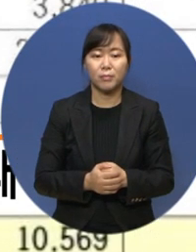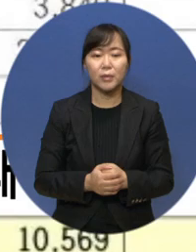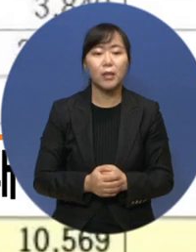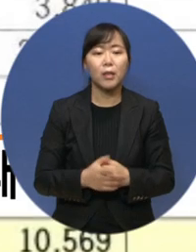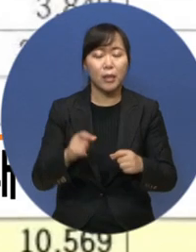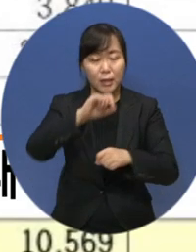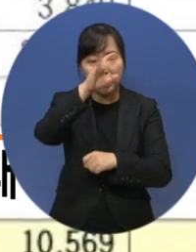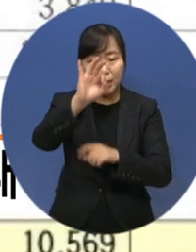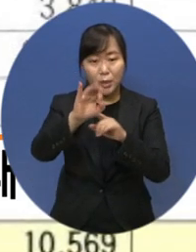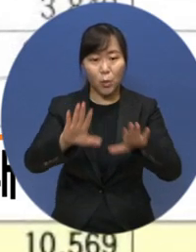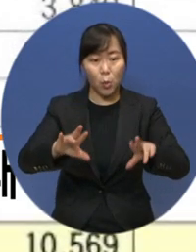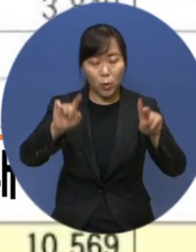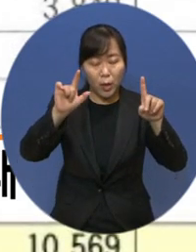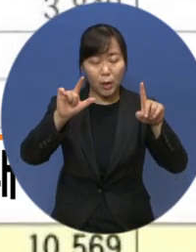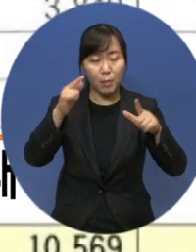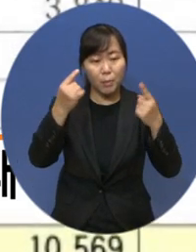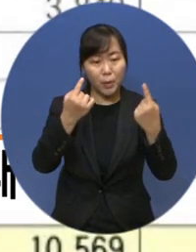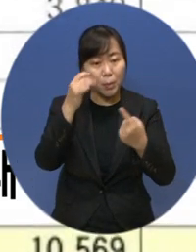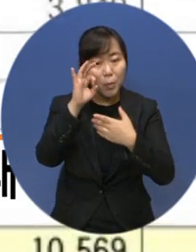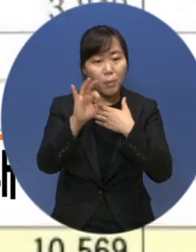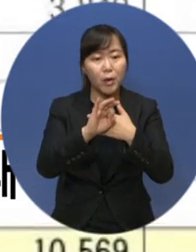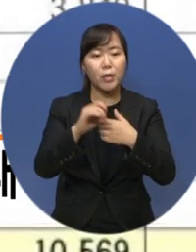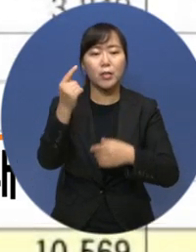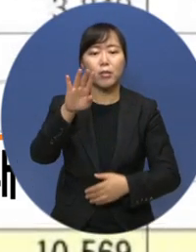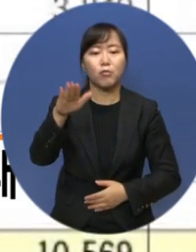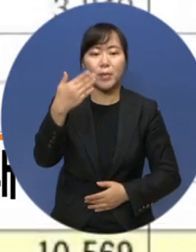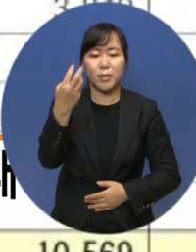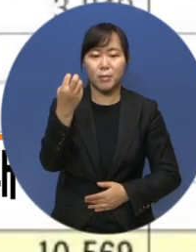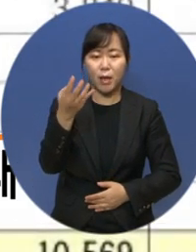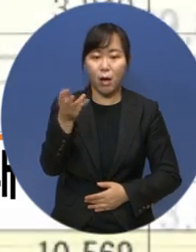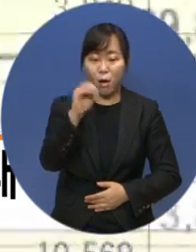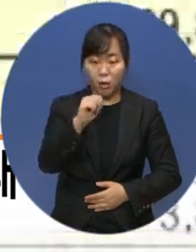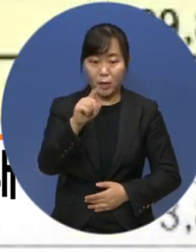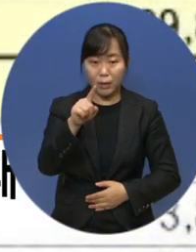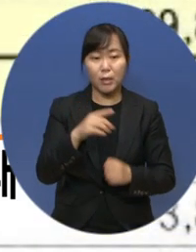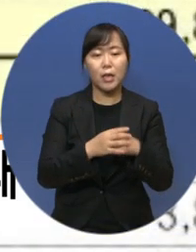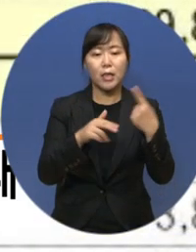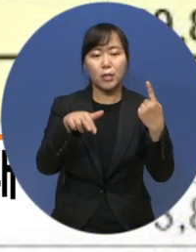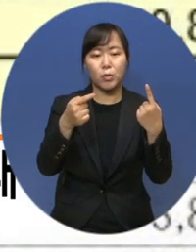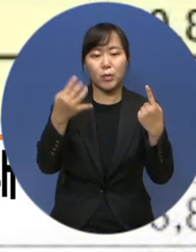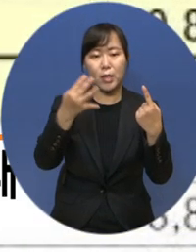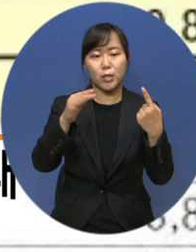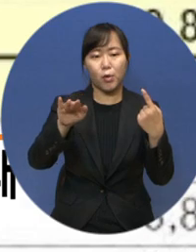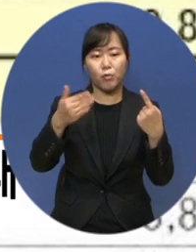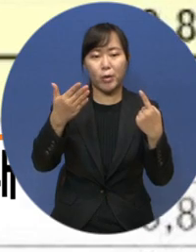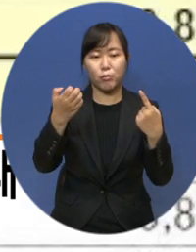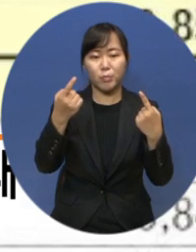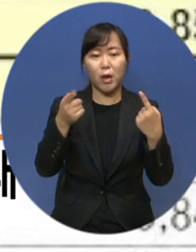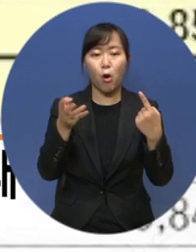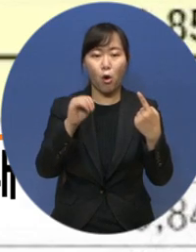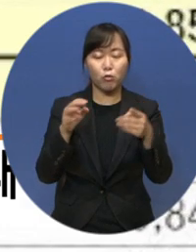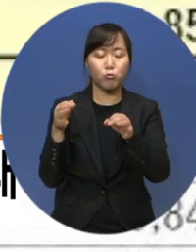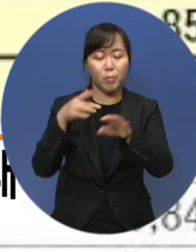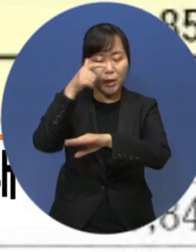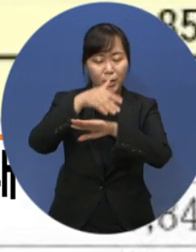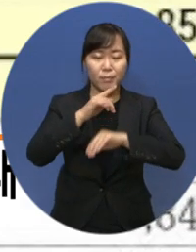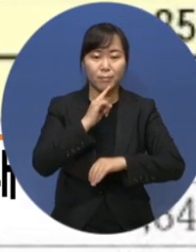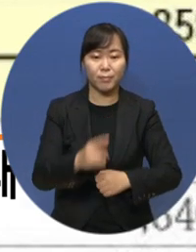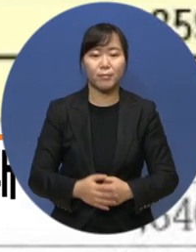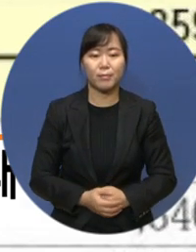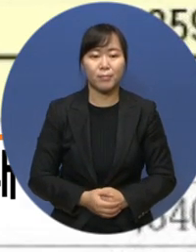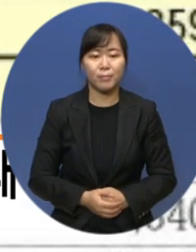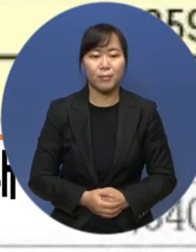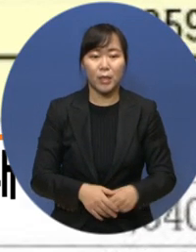예산은 올해 보다 1934 억원 증의 칸 1조 4990 1억 원을 투입할 계획입니다